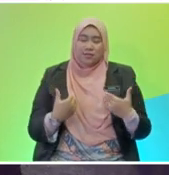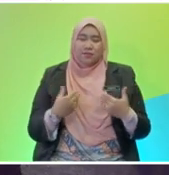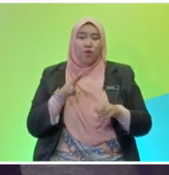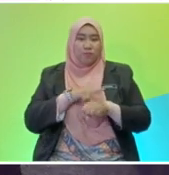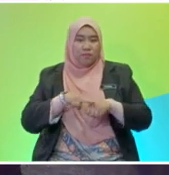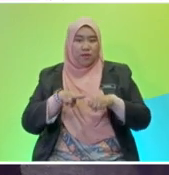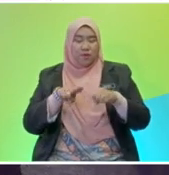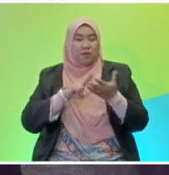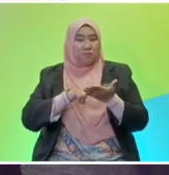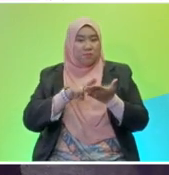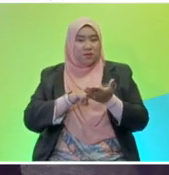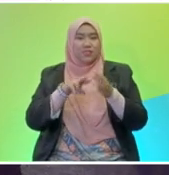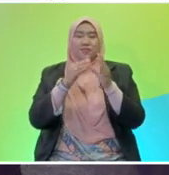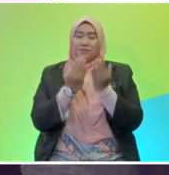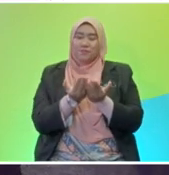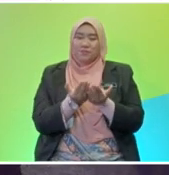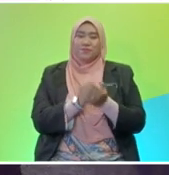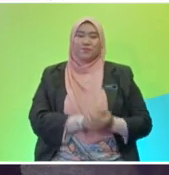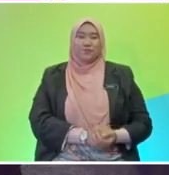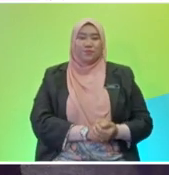saya juga baca novel